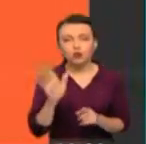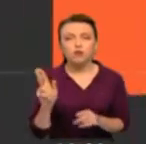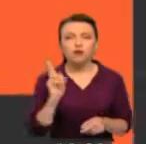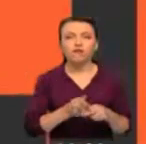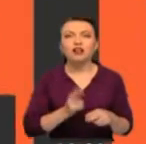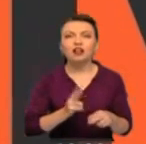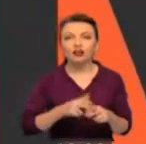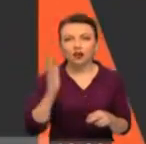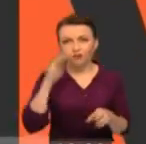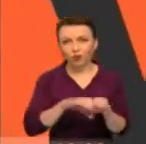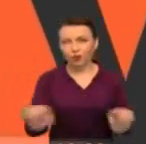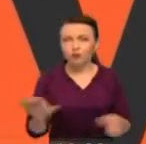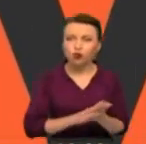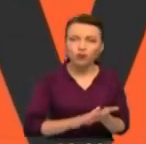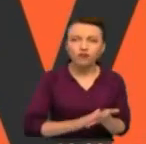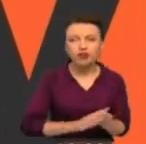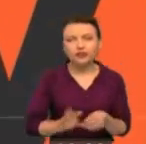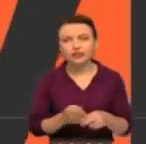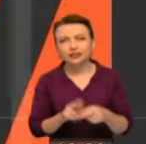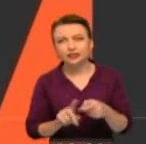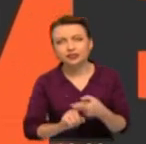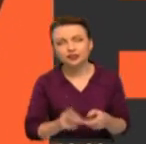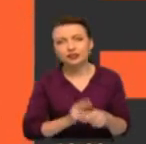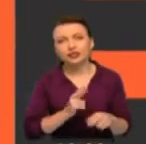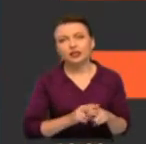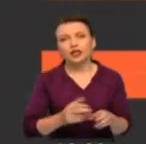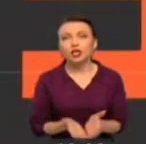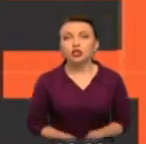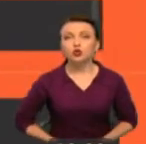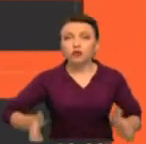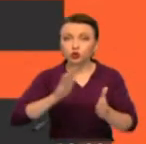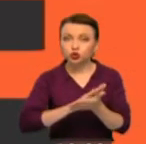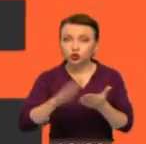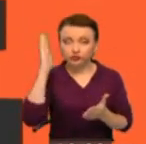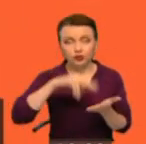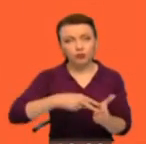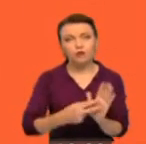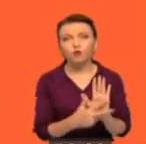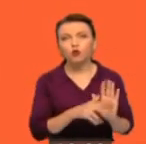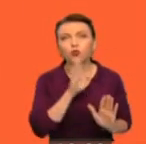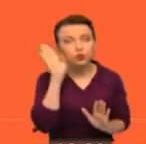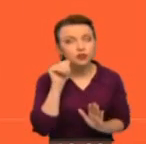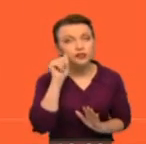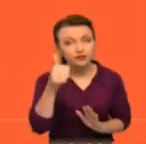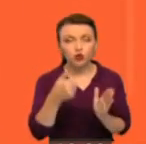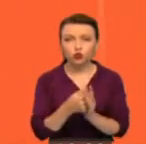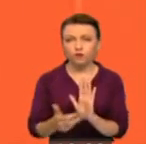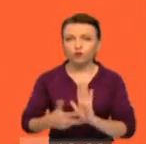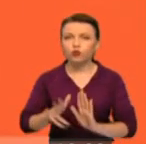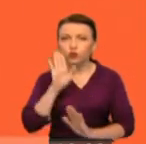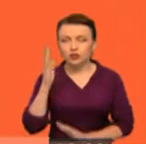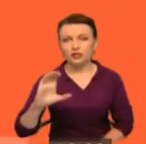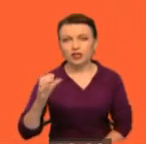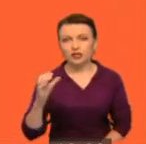водогону. Промивати та дезінфікувати мережі та резервуари чистої води планують із 8 ранку завтра до 8 ранку